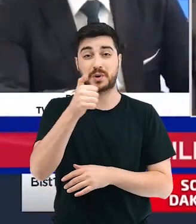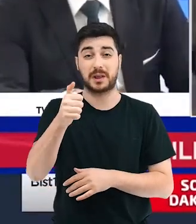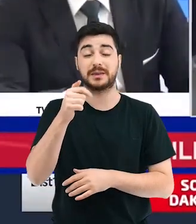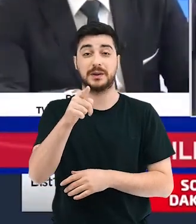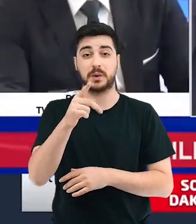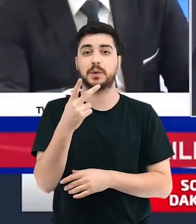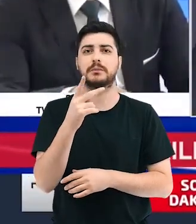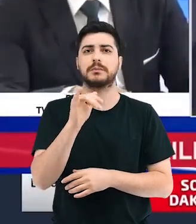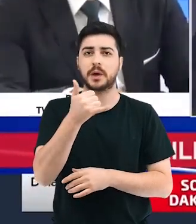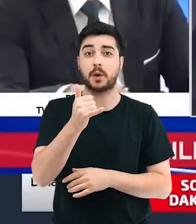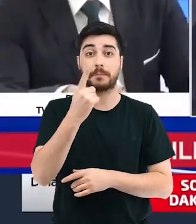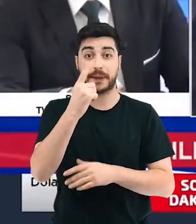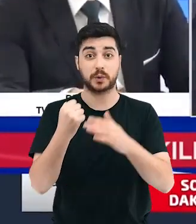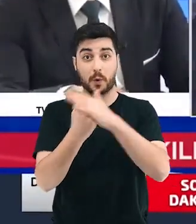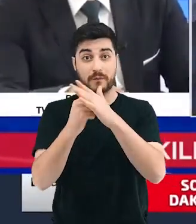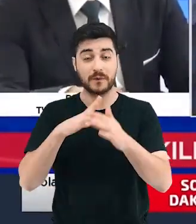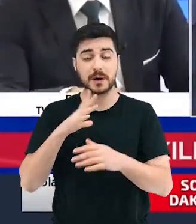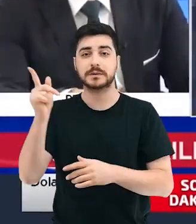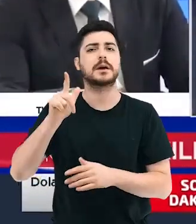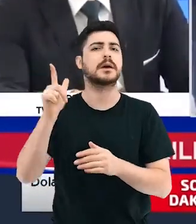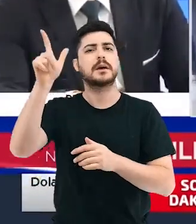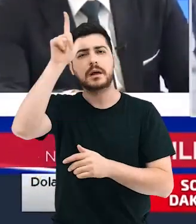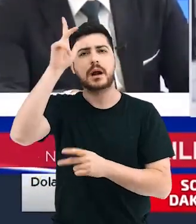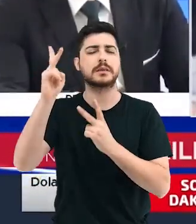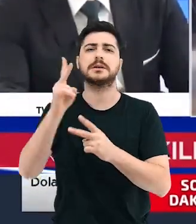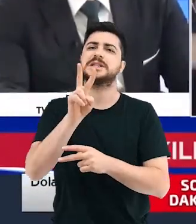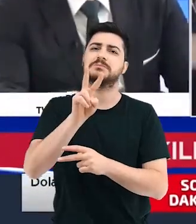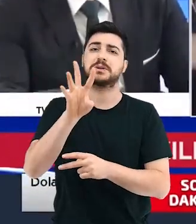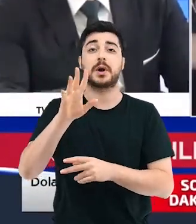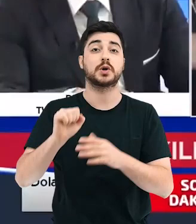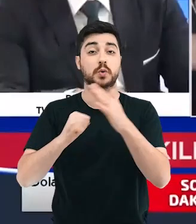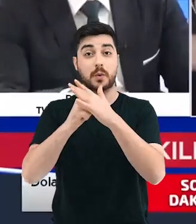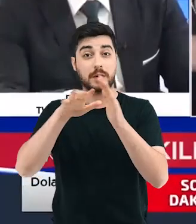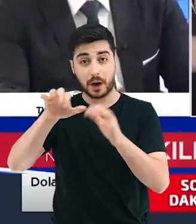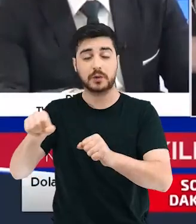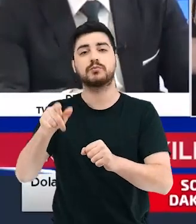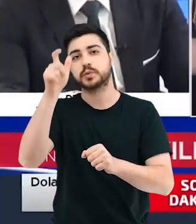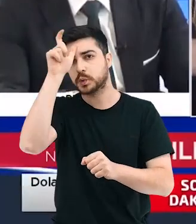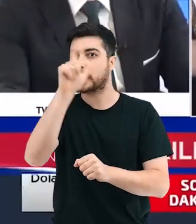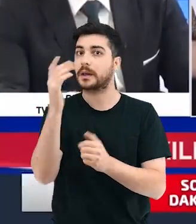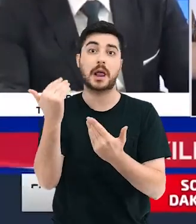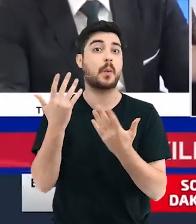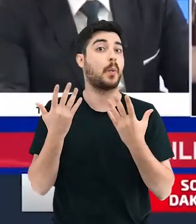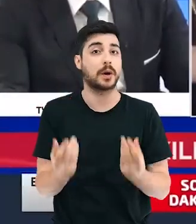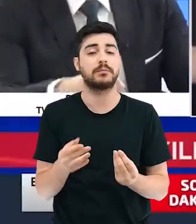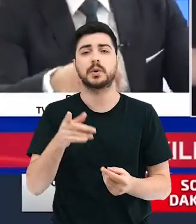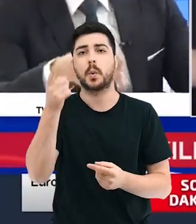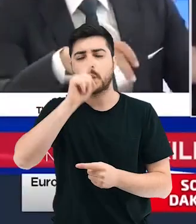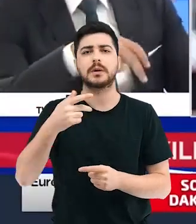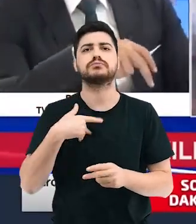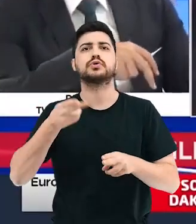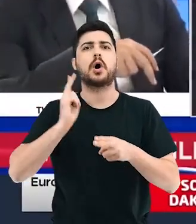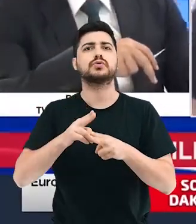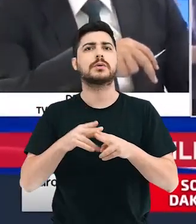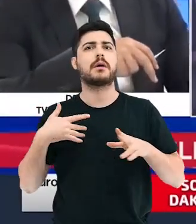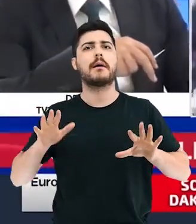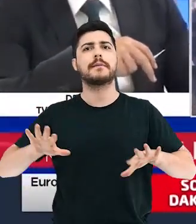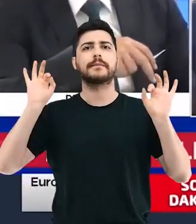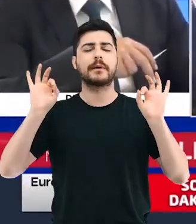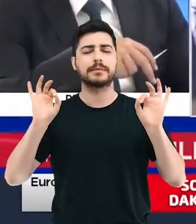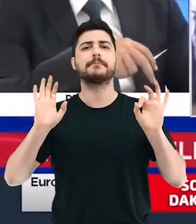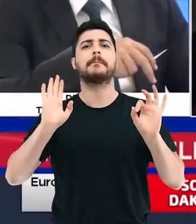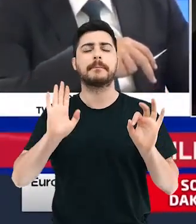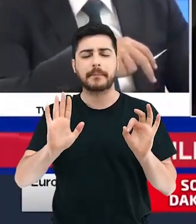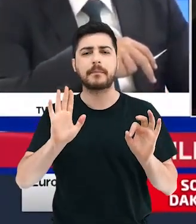bizde 566 kilodan 1 tona çıkıyorsa demek ki İran'da 20 tonla 25 ton yakalanıyorsa ha bu Türkiye'ye gelebilir. Ve bütün